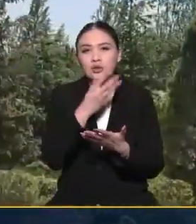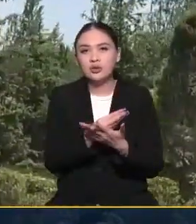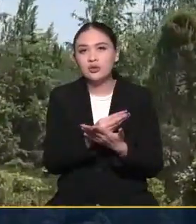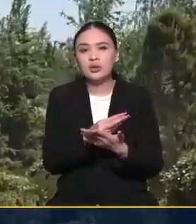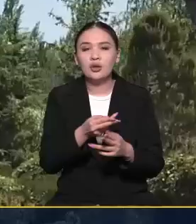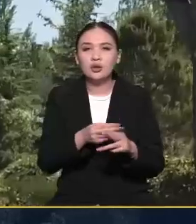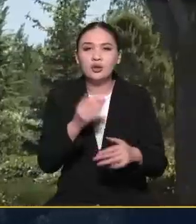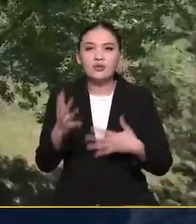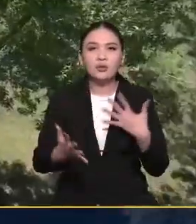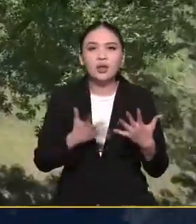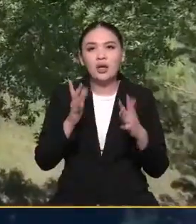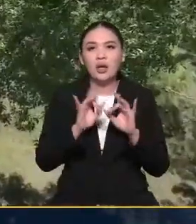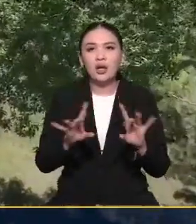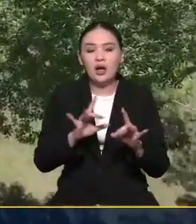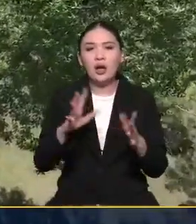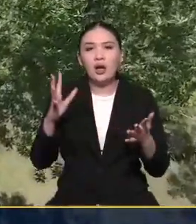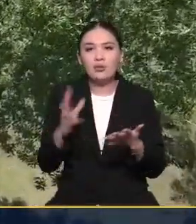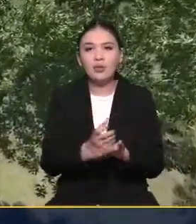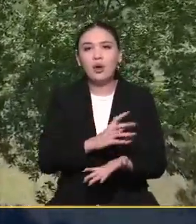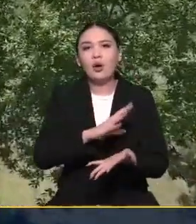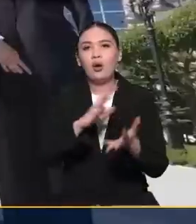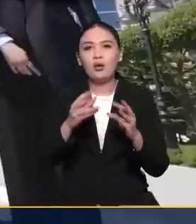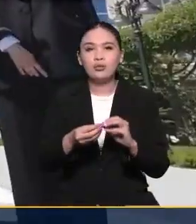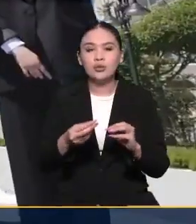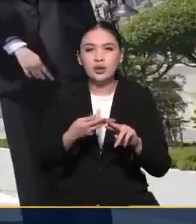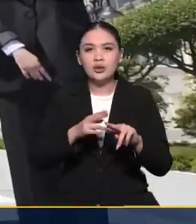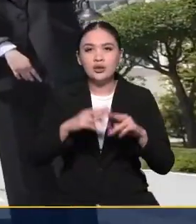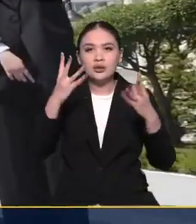личном впечатлении, но получилось общее. Этот день